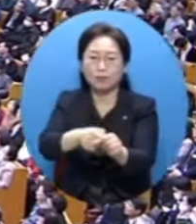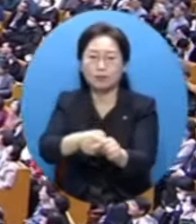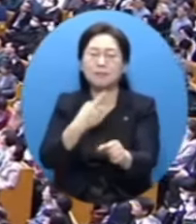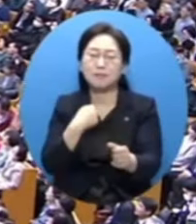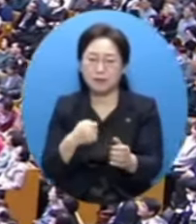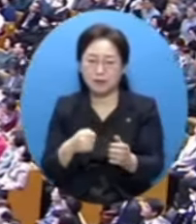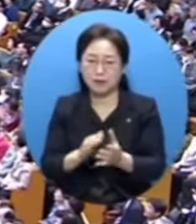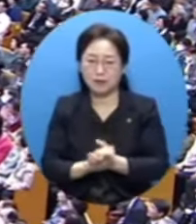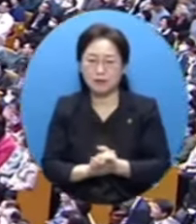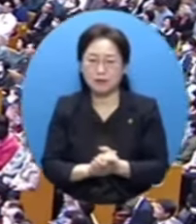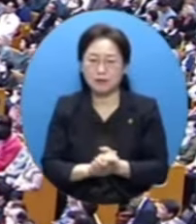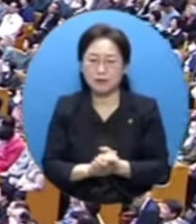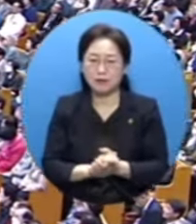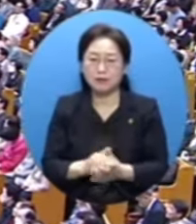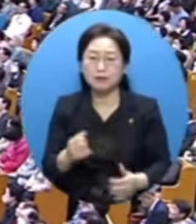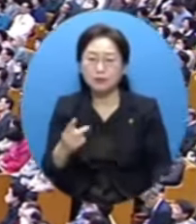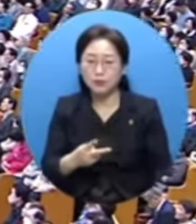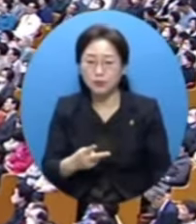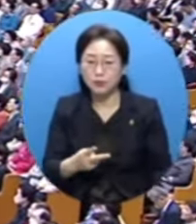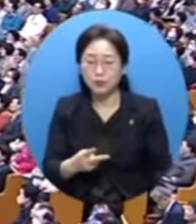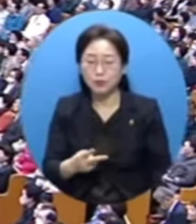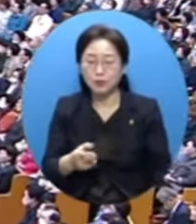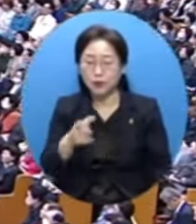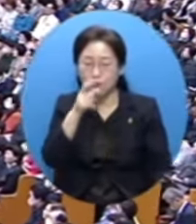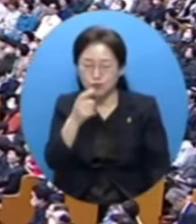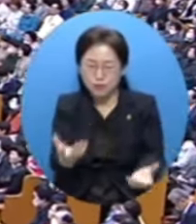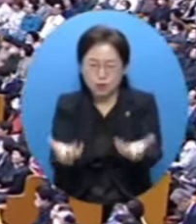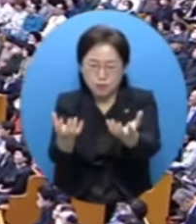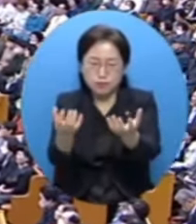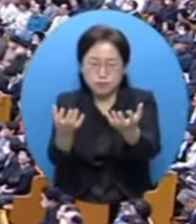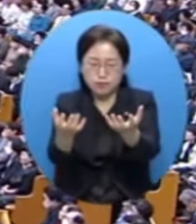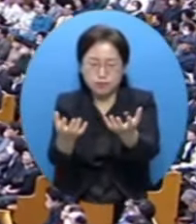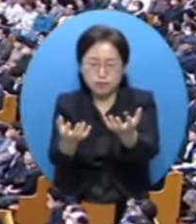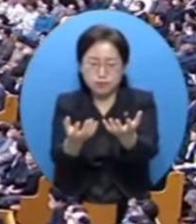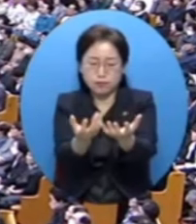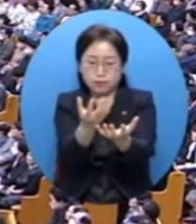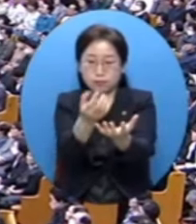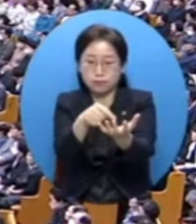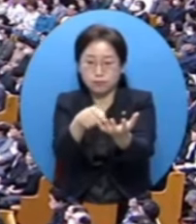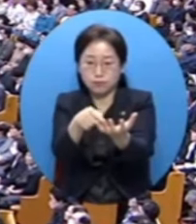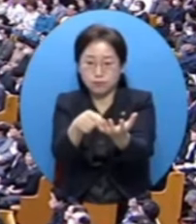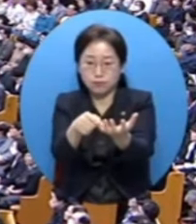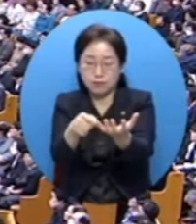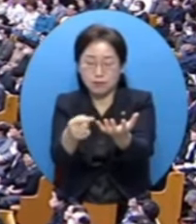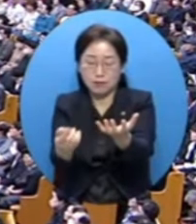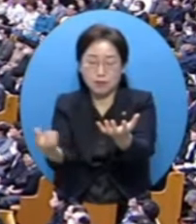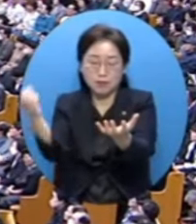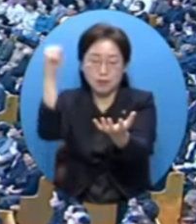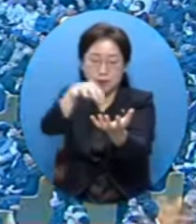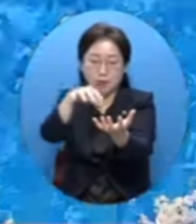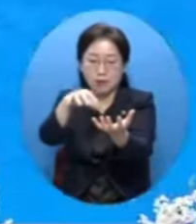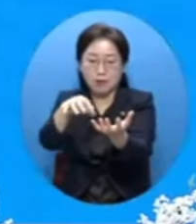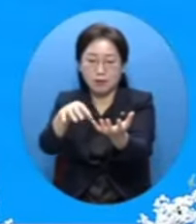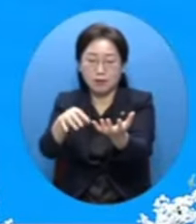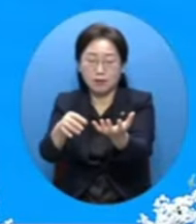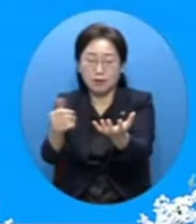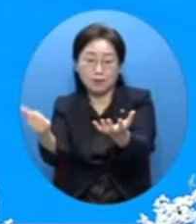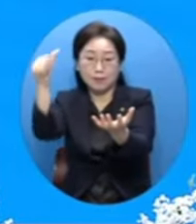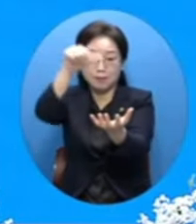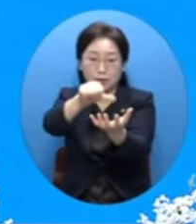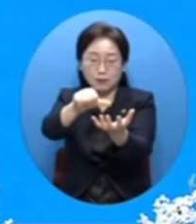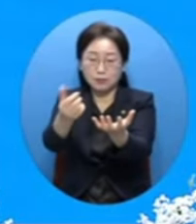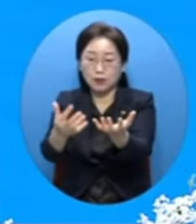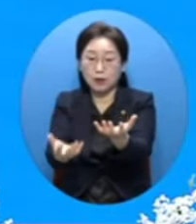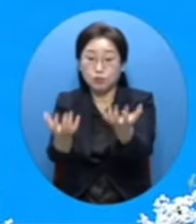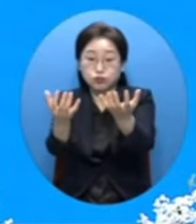그 다음에 불이 펄고 끓는 풀무에 집어졌는데 불이 그를